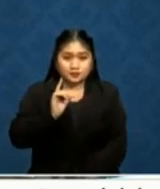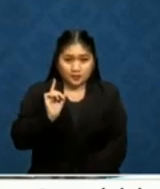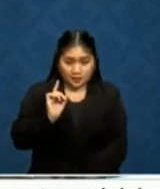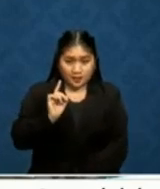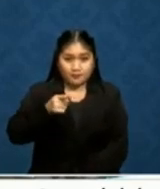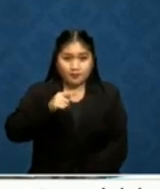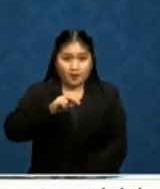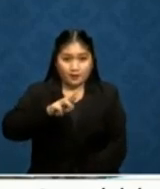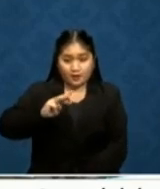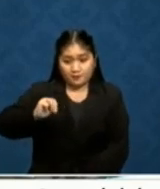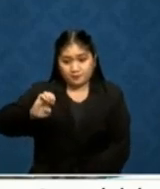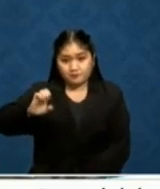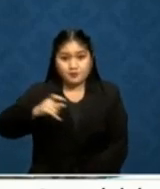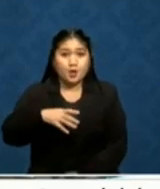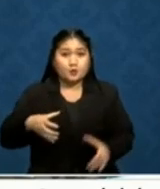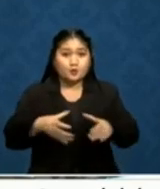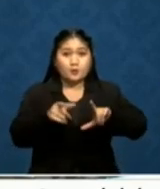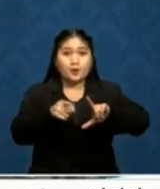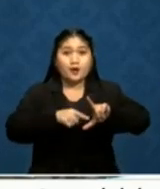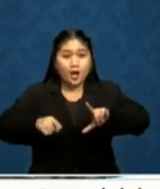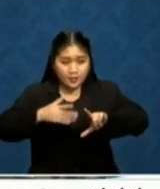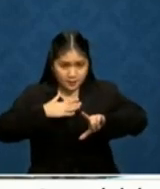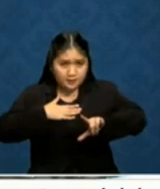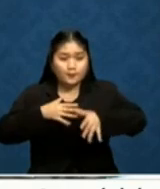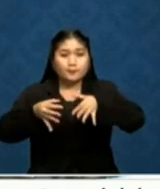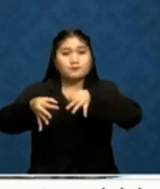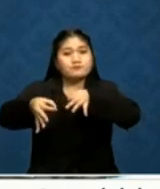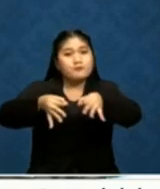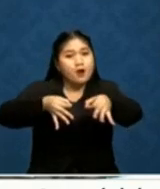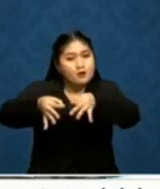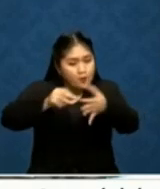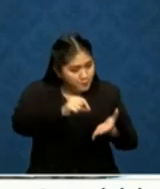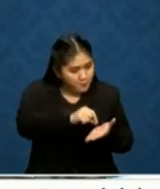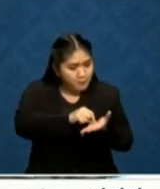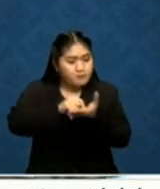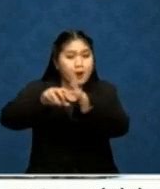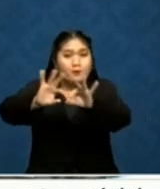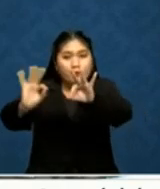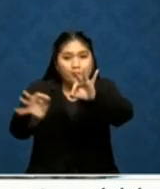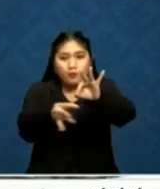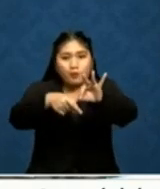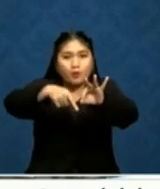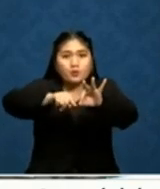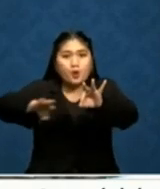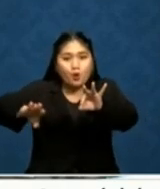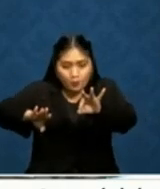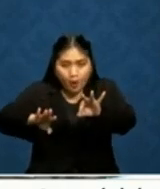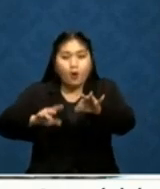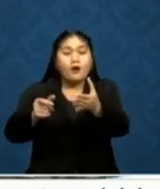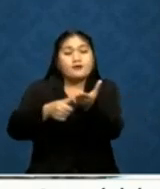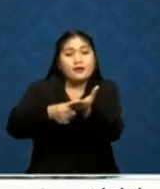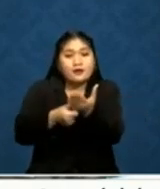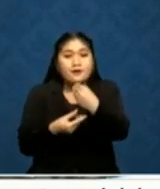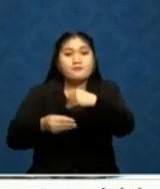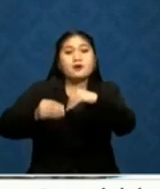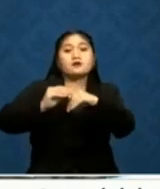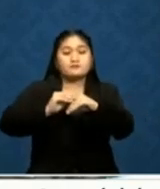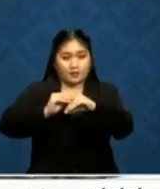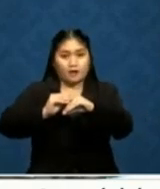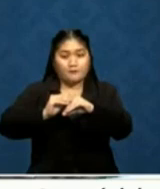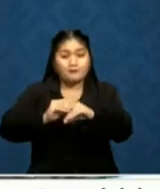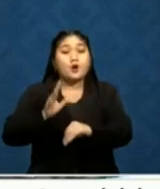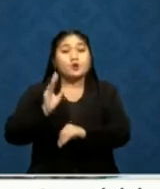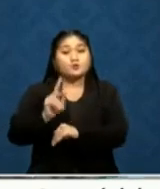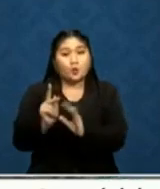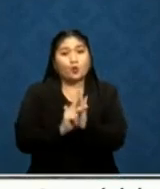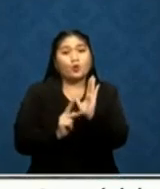รายชื่อพรรคก้าวไกลดิฉันขอมีส่วนร่วมในการอภิปรายเสนอร่างพระราชบัญญัติแก้ไขเพิ่มเติมประมวลกฎหมายอาญาฉบับที่พ.ศ.